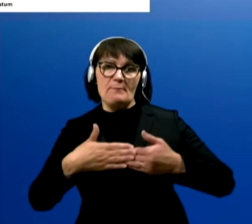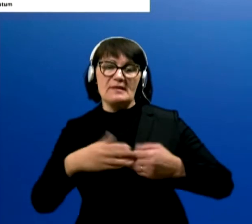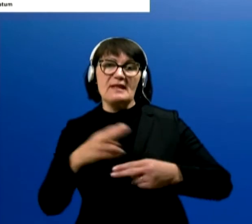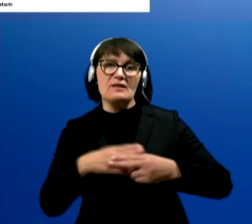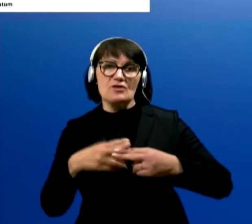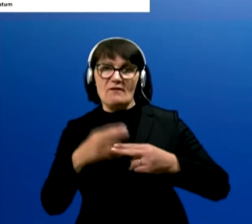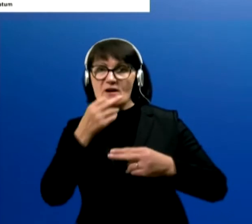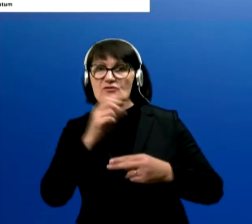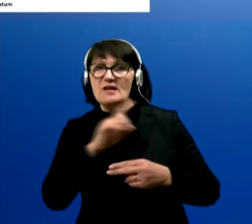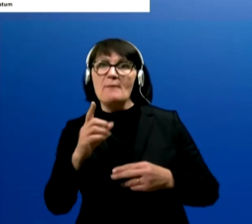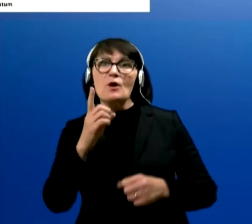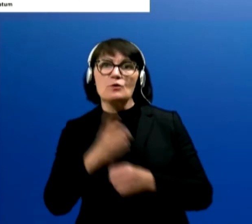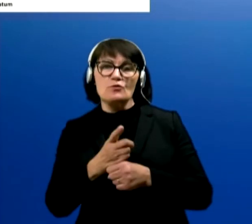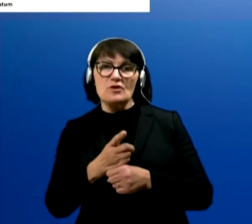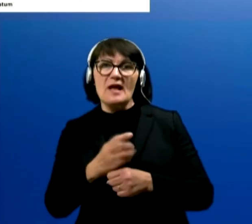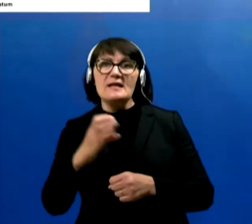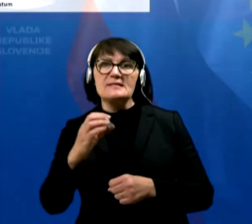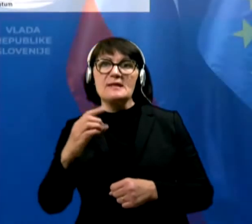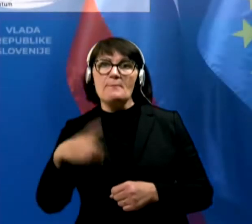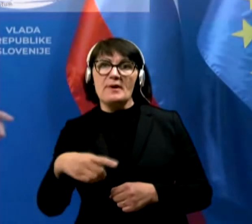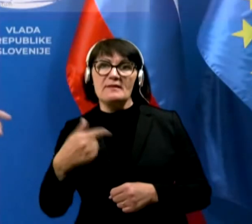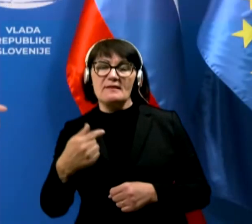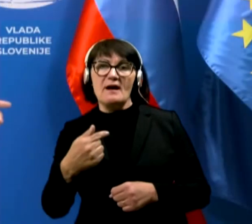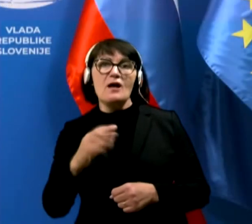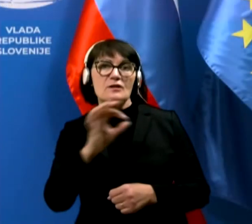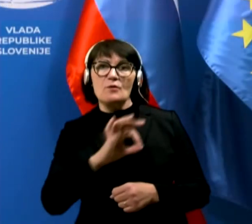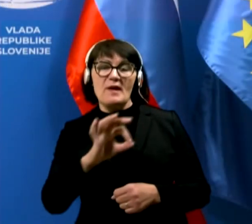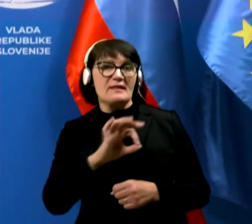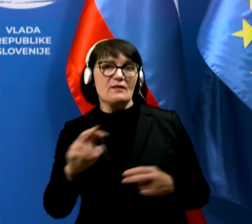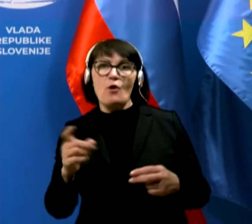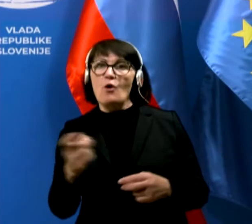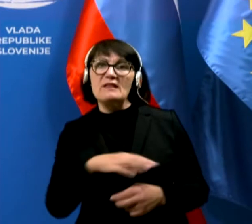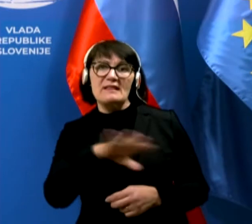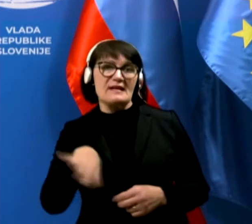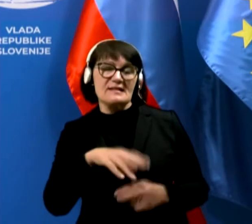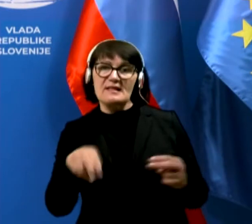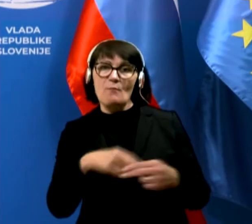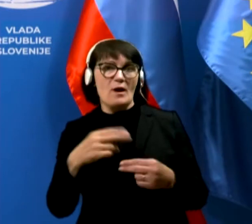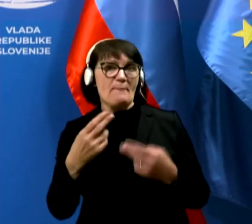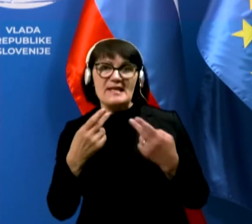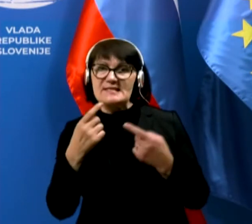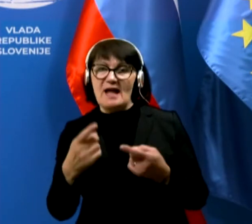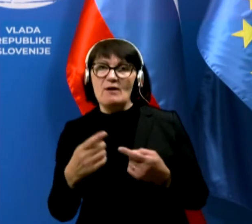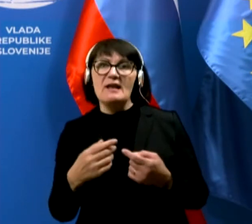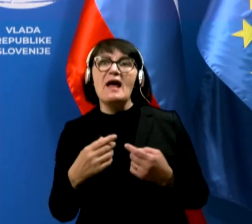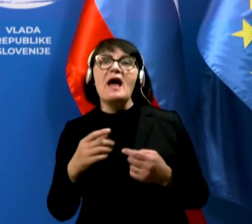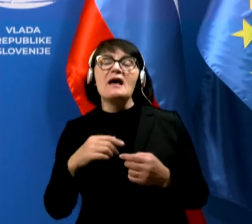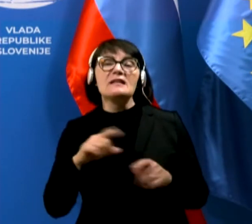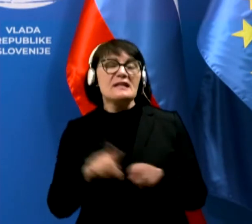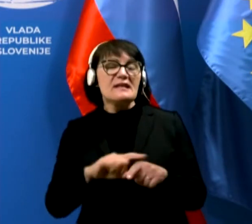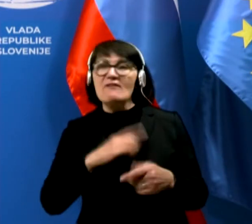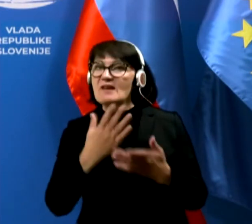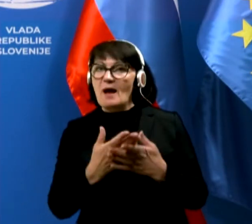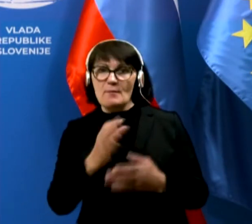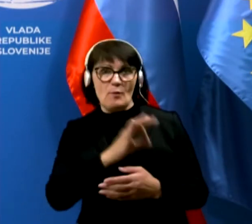okolikor se ne bi odločili za CPT, česar pa si nikče od nas ne more niti predstavljati, niti verjamem, da se nikče